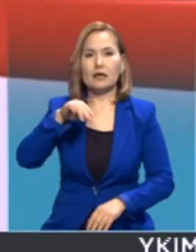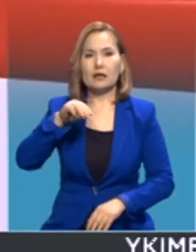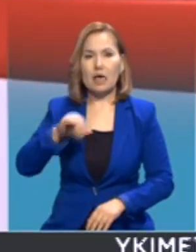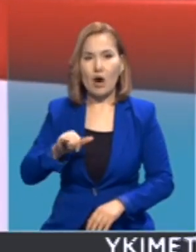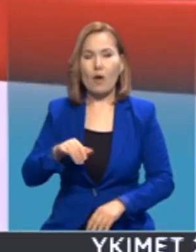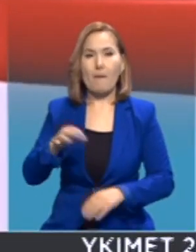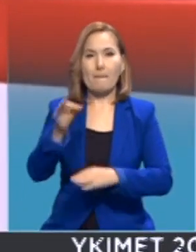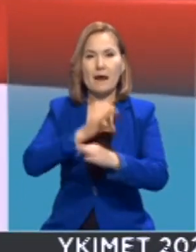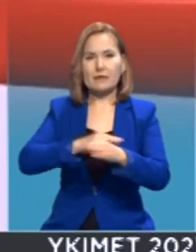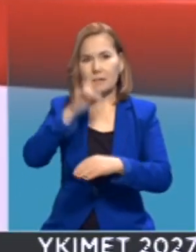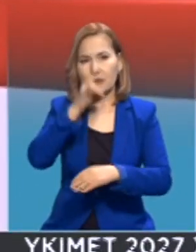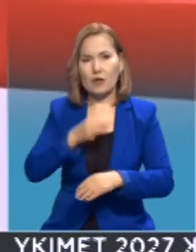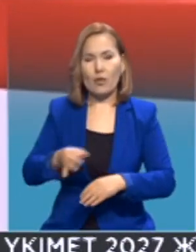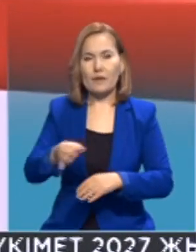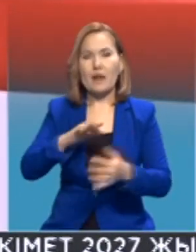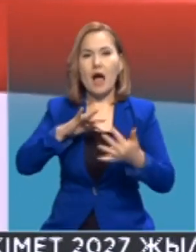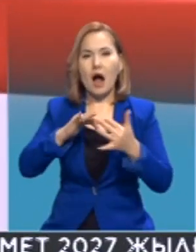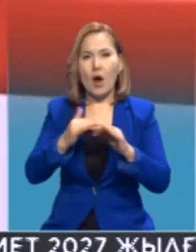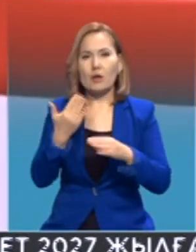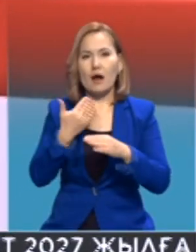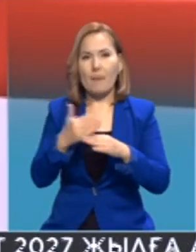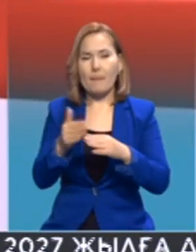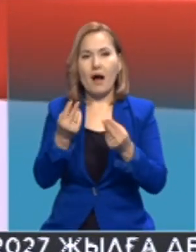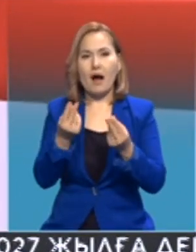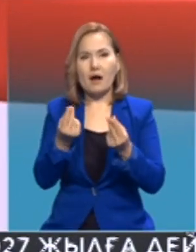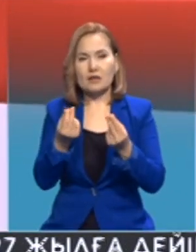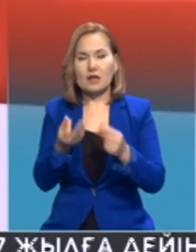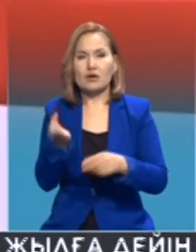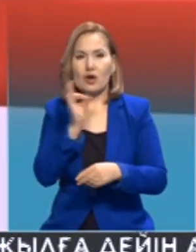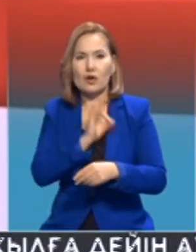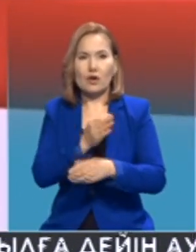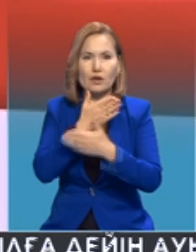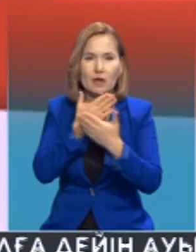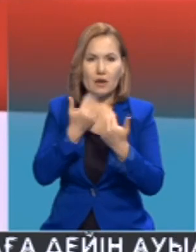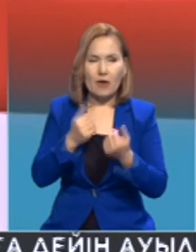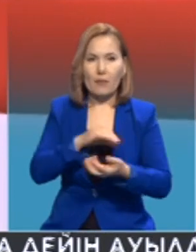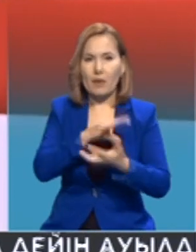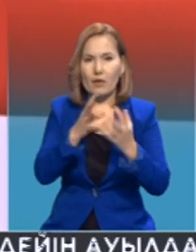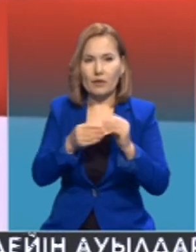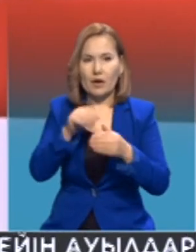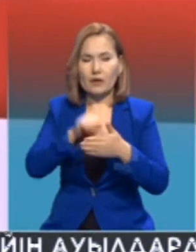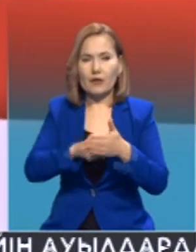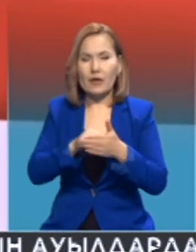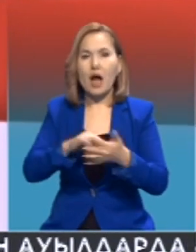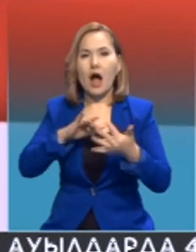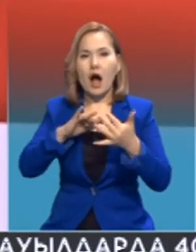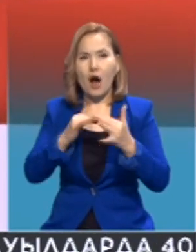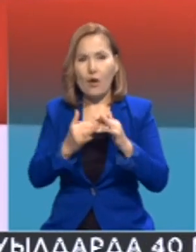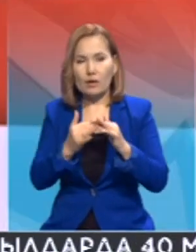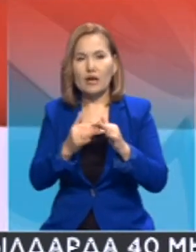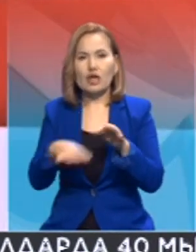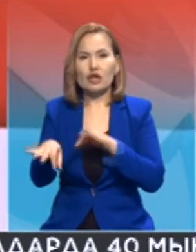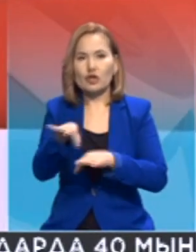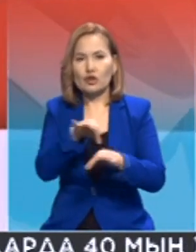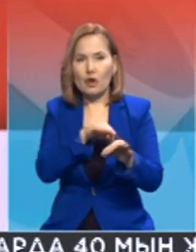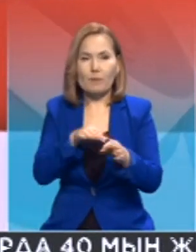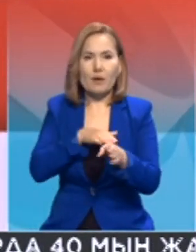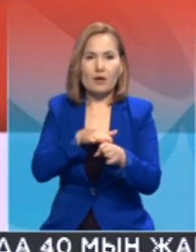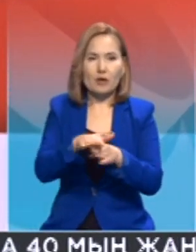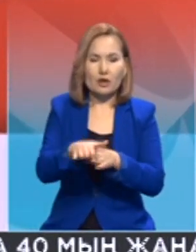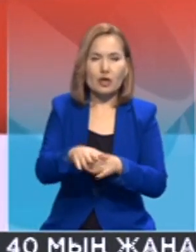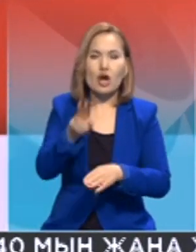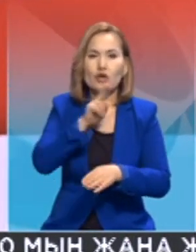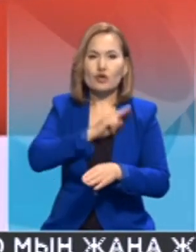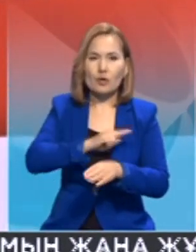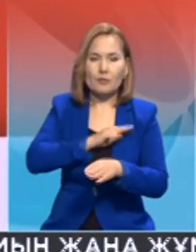Ұлытау және Батыс Қазақстан облыстарында ауылға бөлінген қаржы нашар игеріліп жатыр. Соның салдарынан ауыл ел бесігі жобасы аясында қолға алынған нысандар